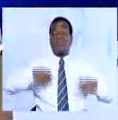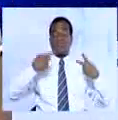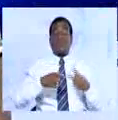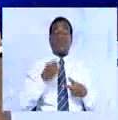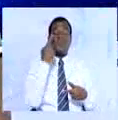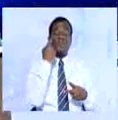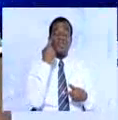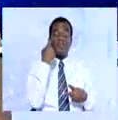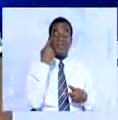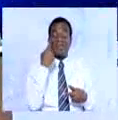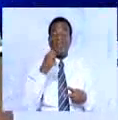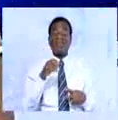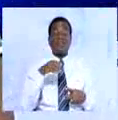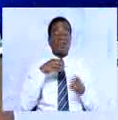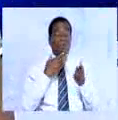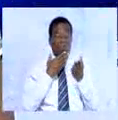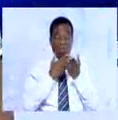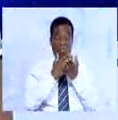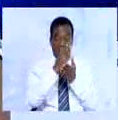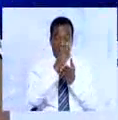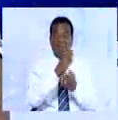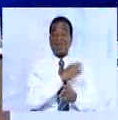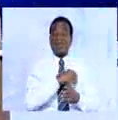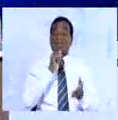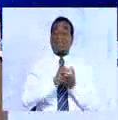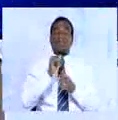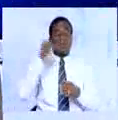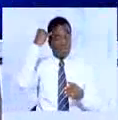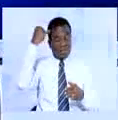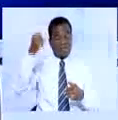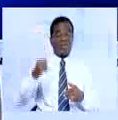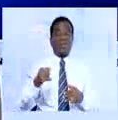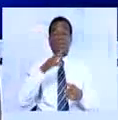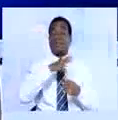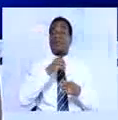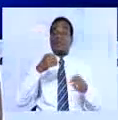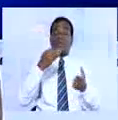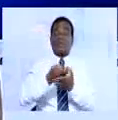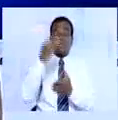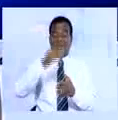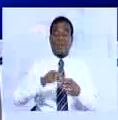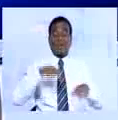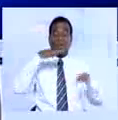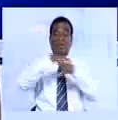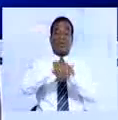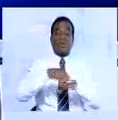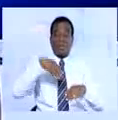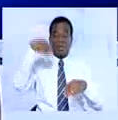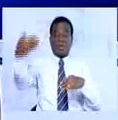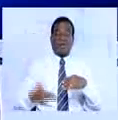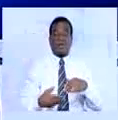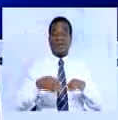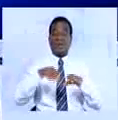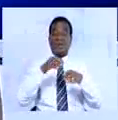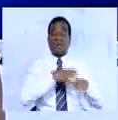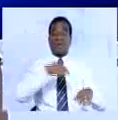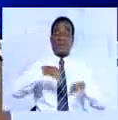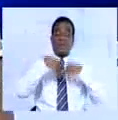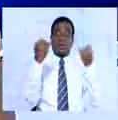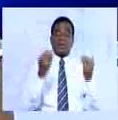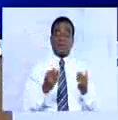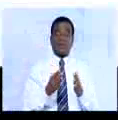c'est une idée de l'UNFPA, le Fonds des Nations Unies pour la population, qui a reçu une délégation de journalistes internationaux. Fatou